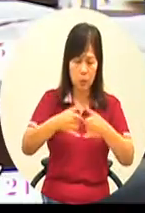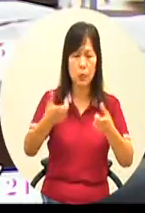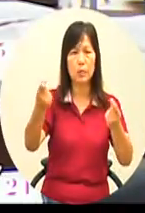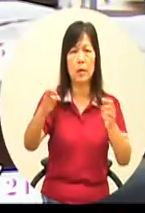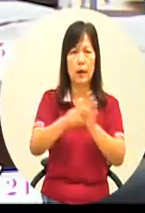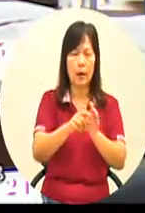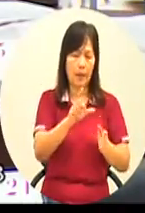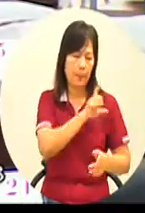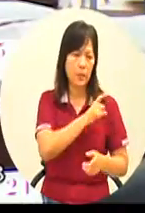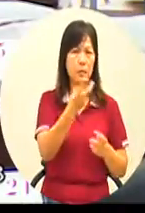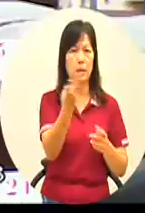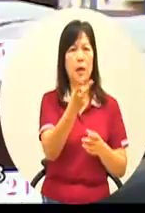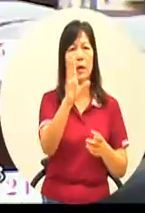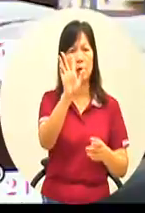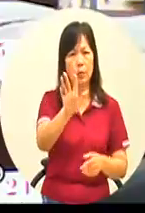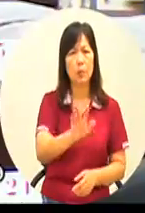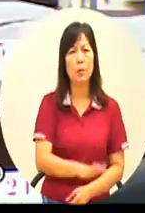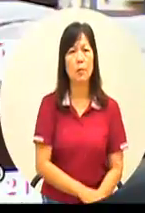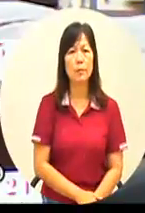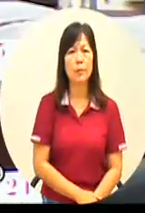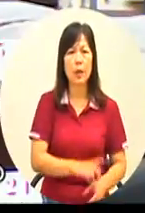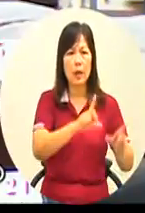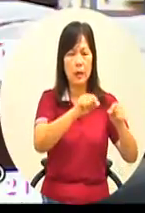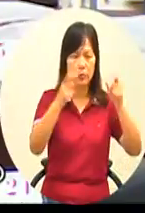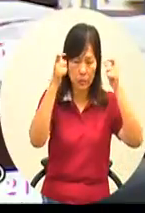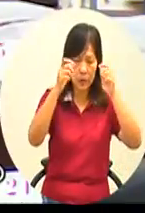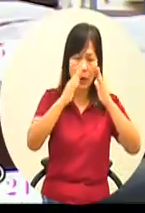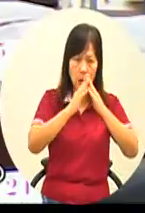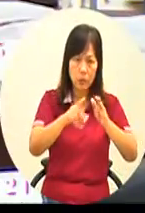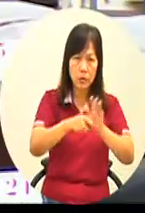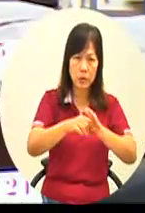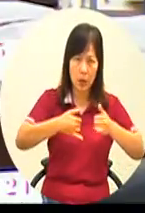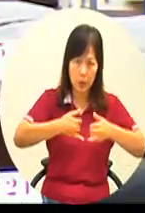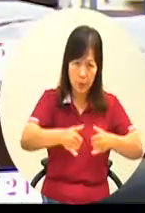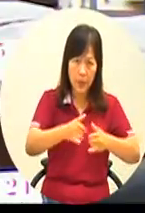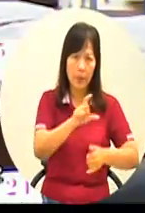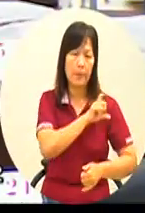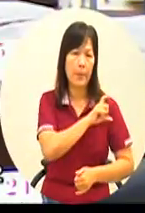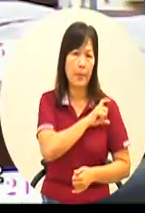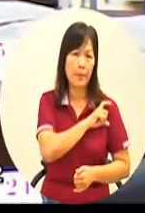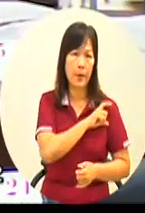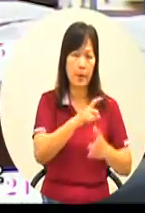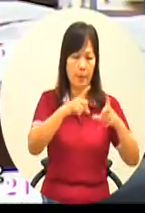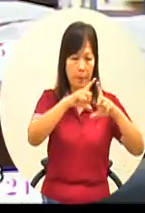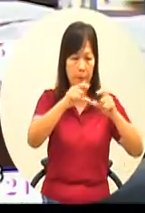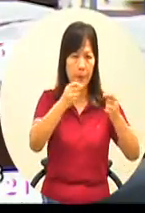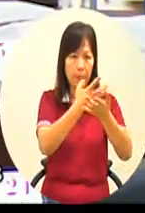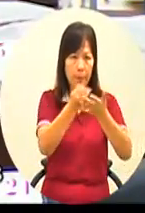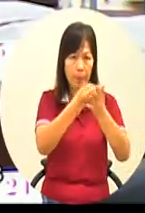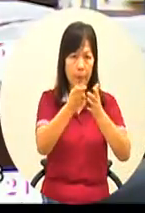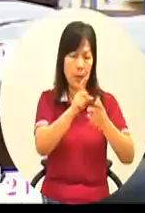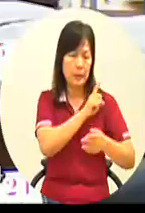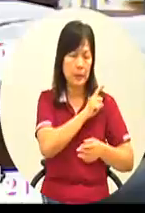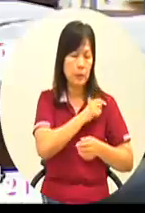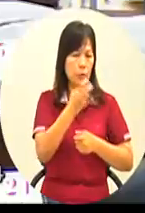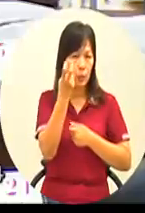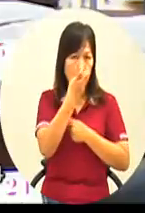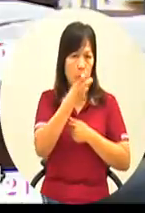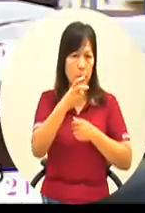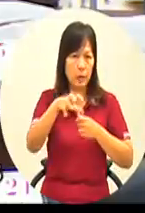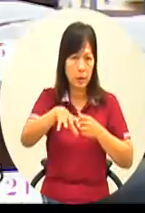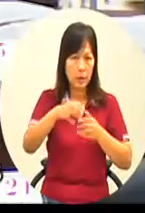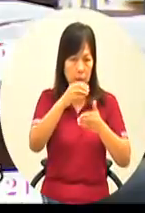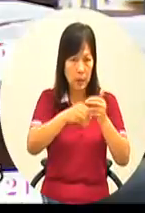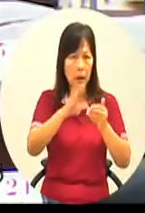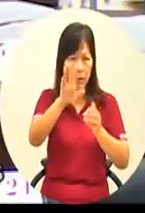两个路名。那么我们依据高雄市道路名牌之门牌编定的自治条例里面第三